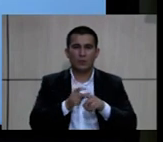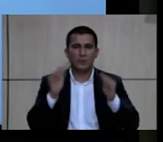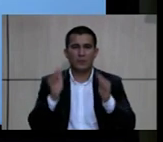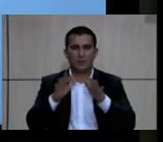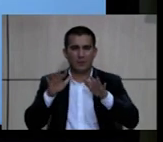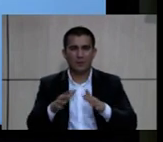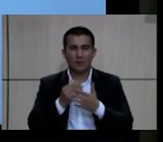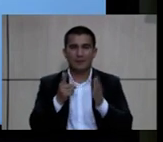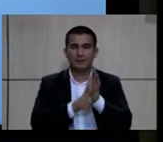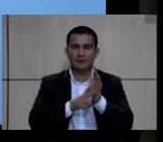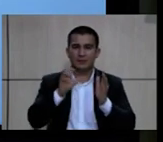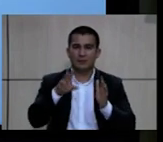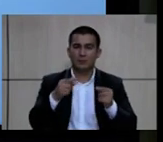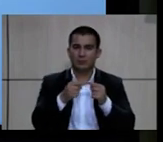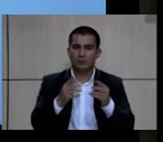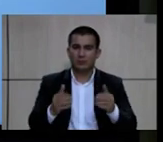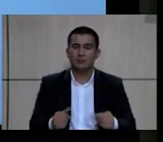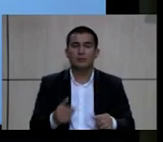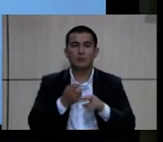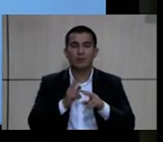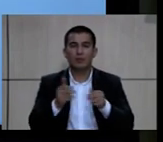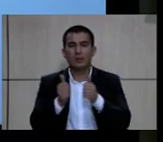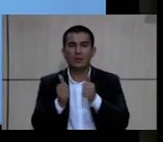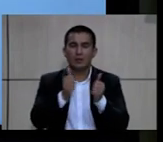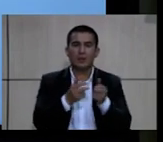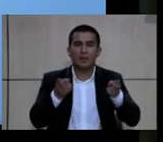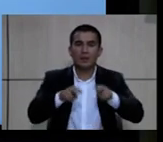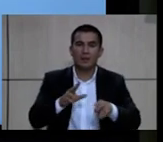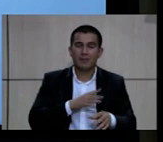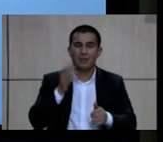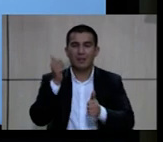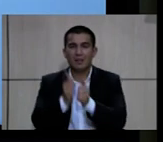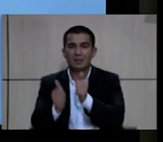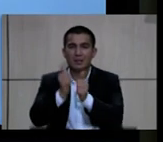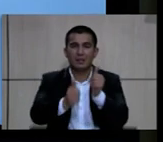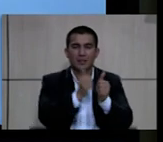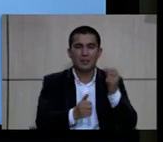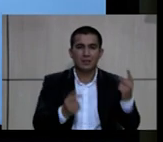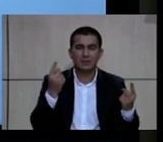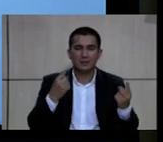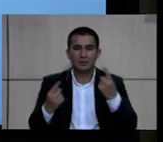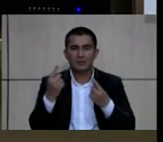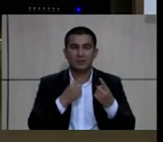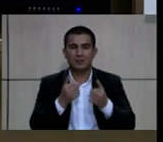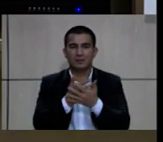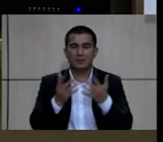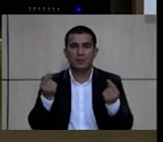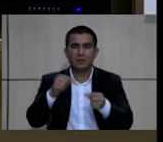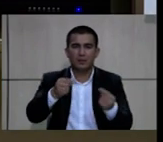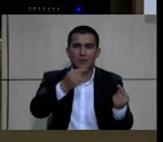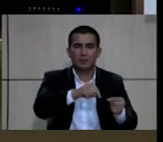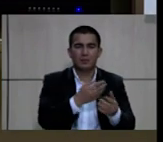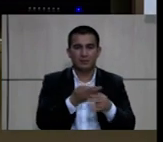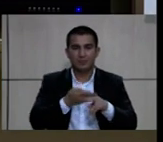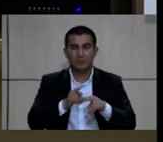tomoni 7 santimetrga teng. Qolgan tomonlarining har biri oldingisidan mos ravishda